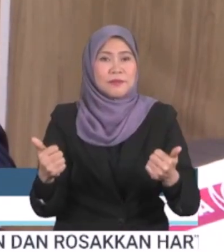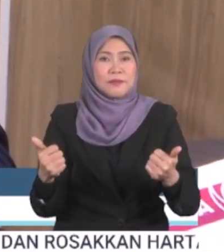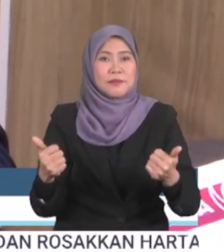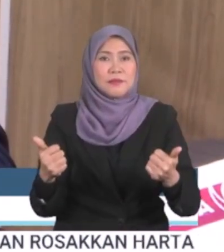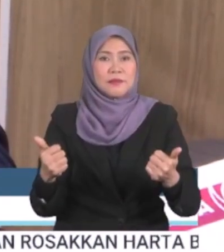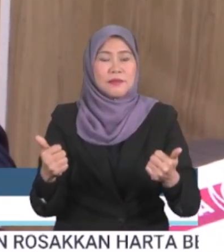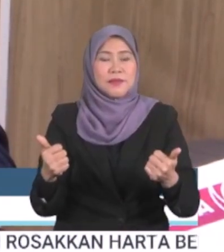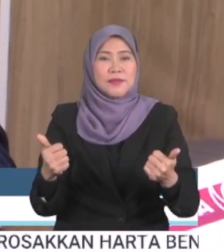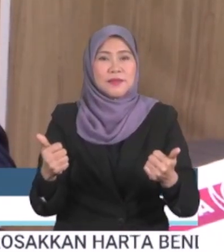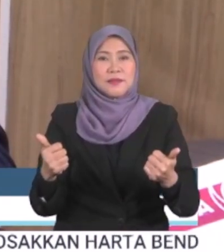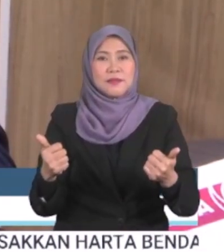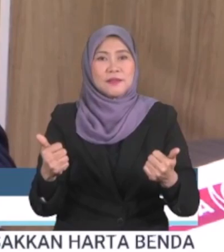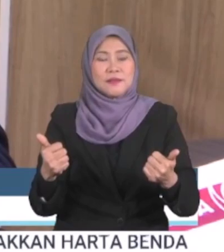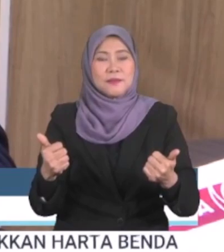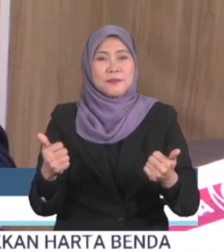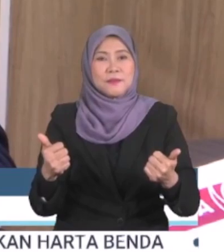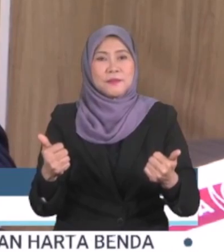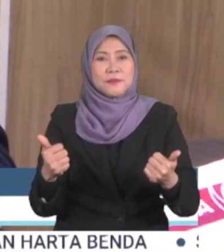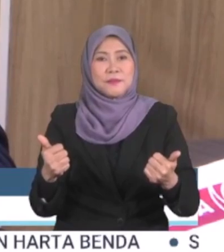untuk